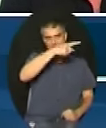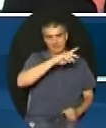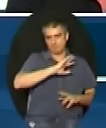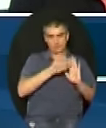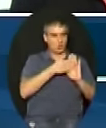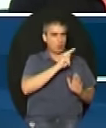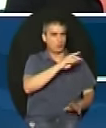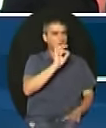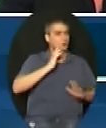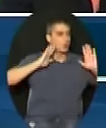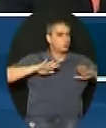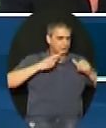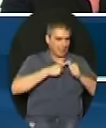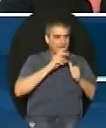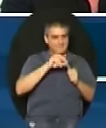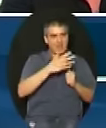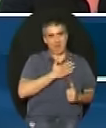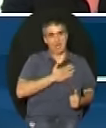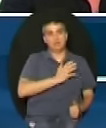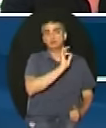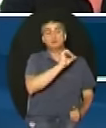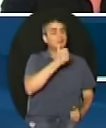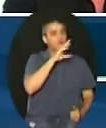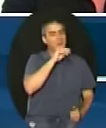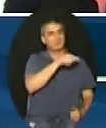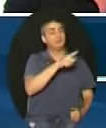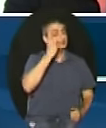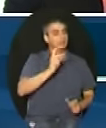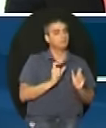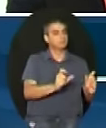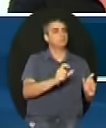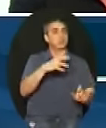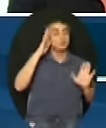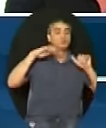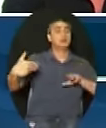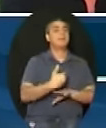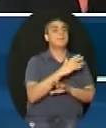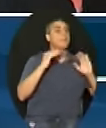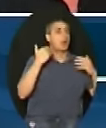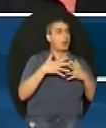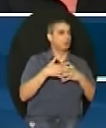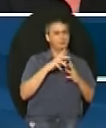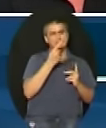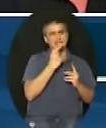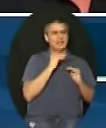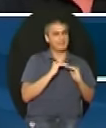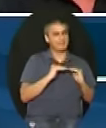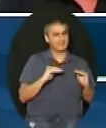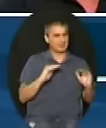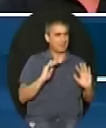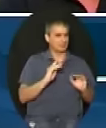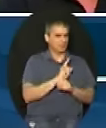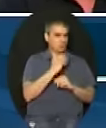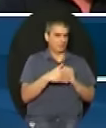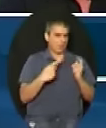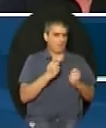לכל העניין המוסלמי והרצון שלו, כל הזמן לדבר על כך שצריך למנוע מהם כניסה לארצות הברית, הוא קצת מיתן את זה בתקופה האחרונה